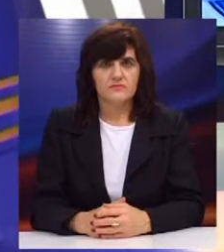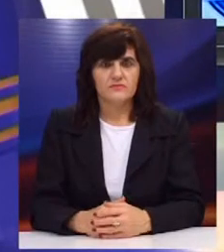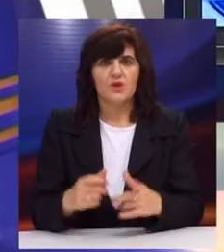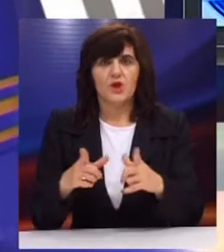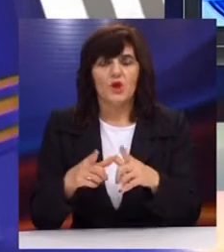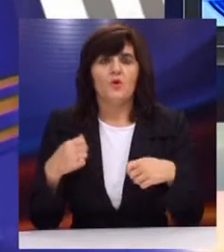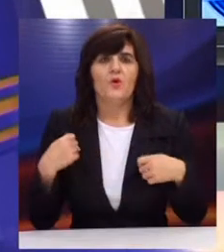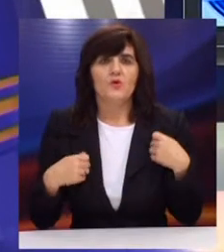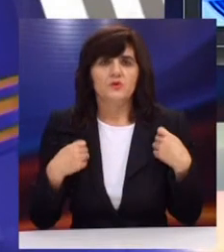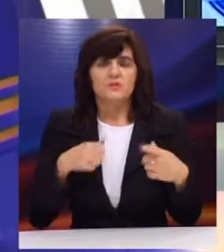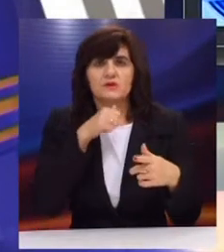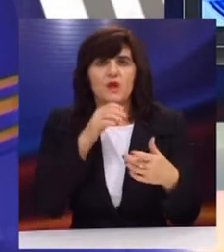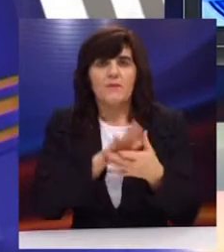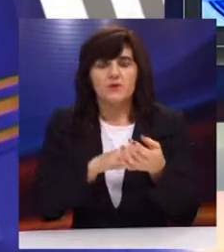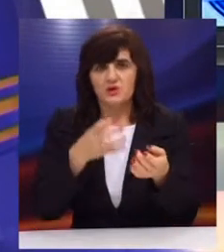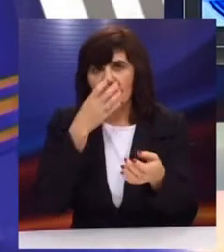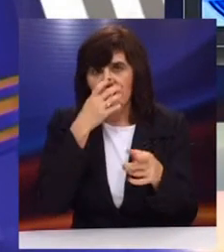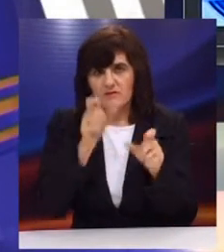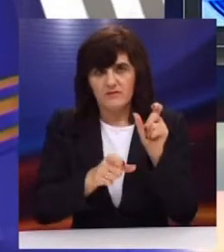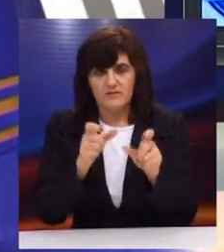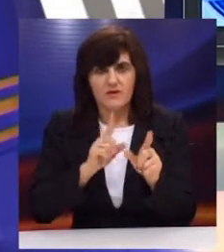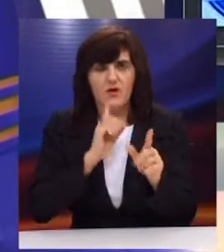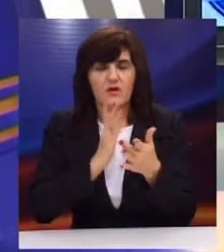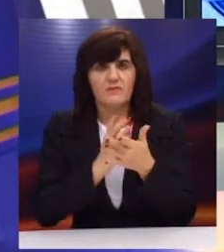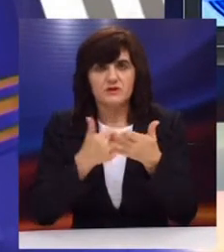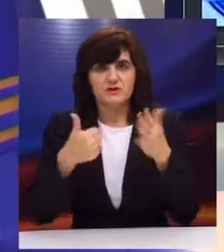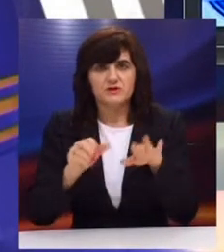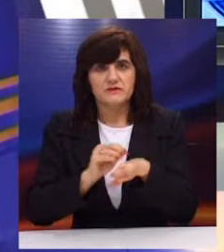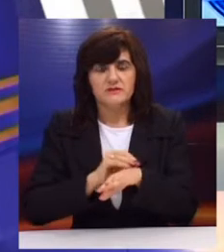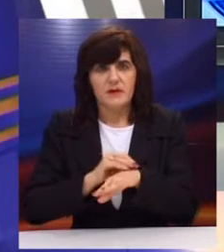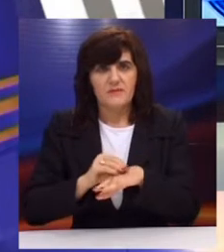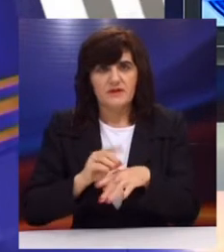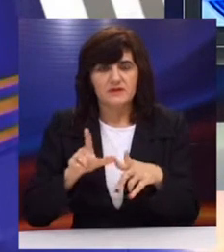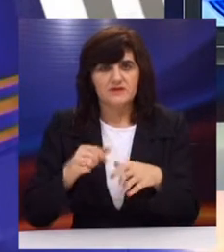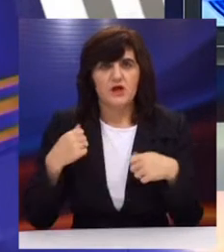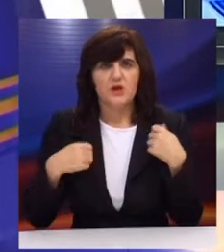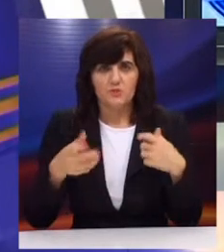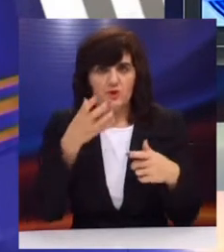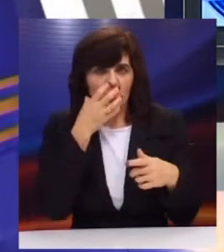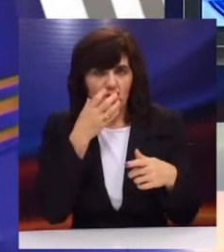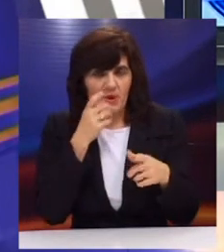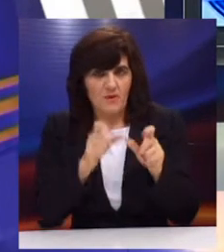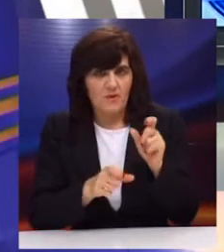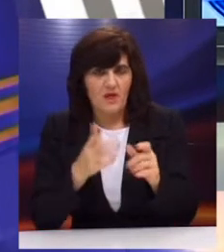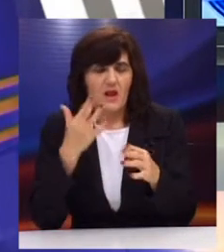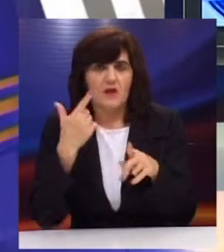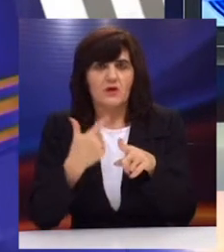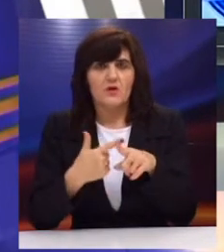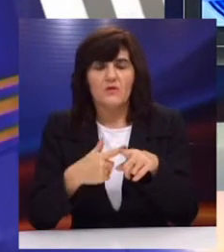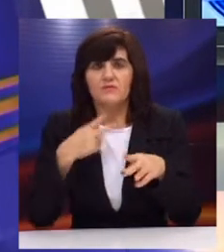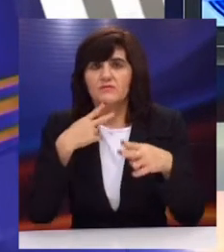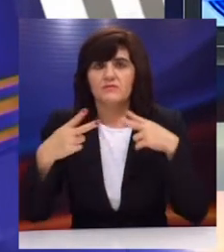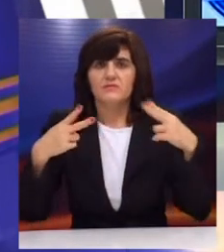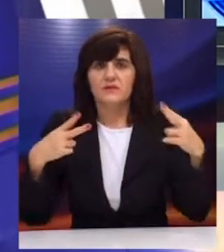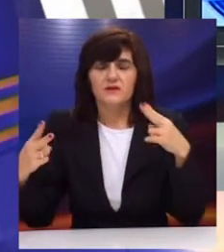U Subotici je zvanično počela grejna sezona koja će trajati 6 meseci. Ekipe Subotičke toplane imale su nekoliko intervencija zbog